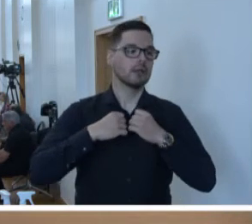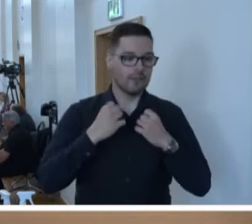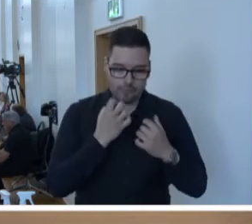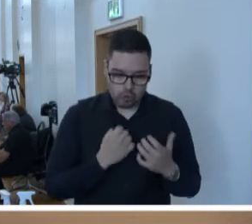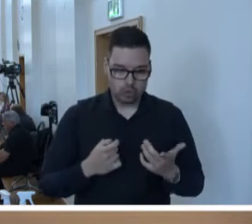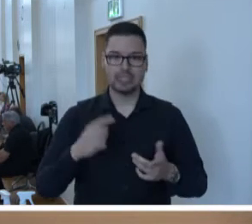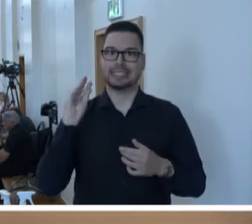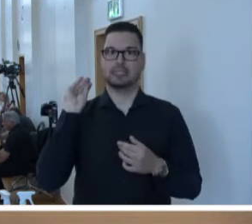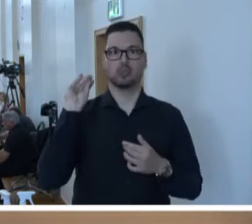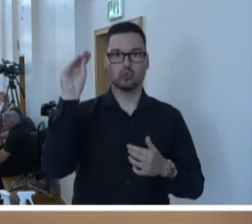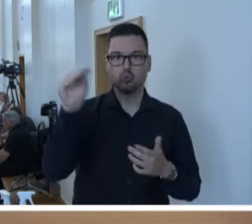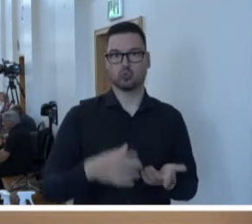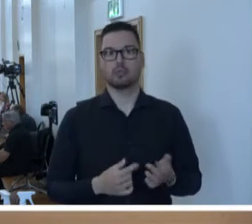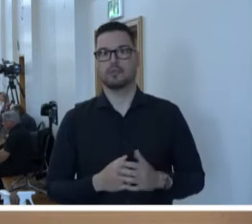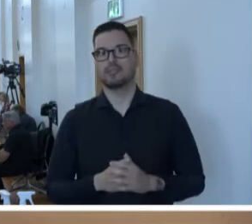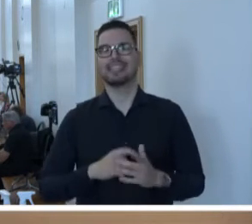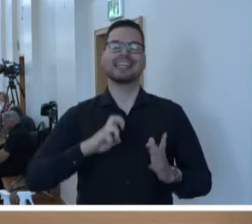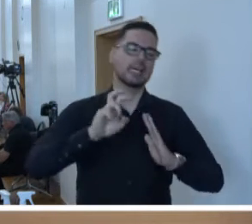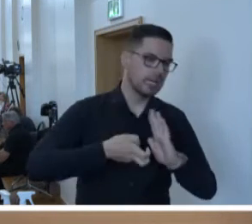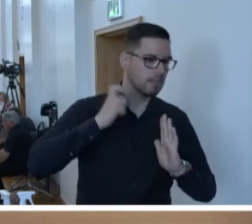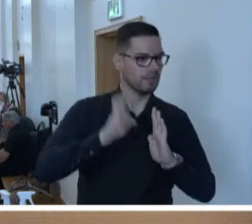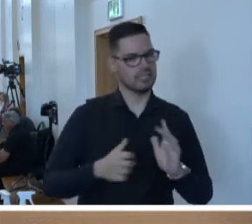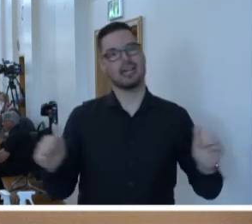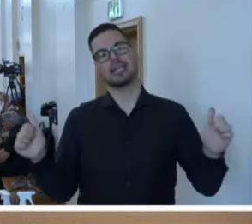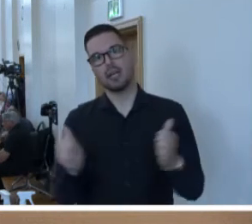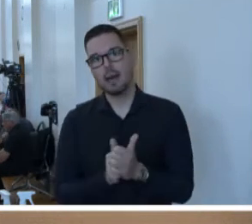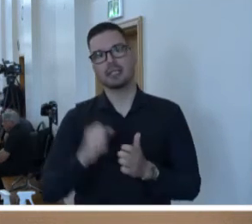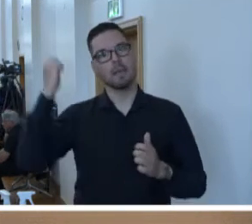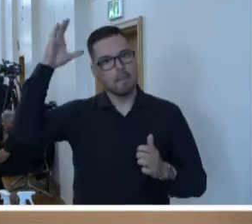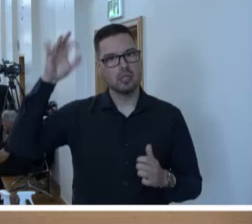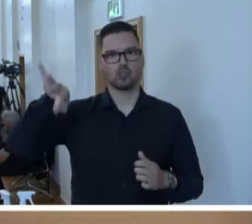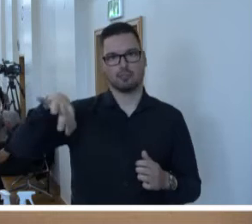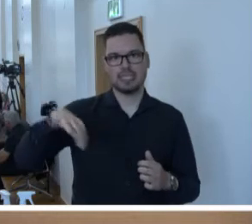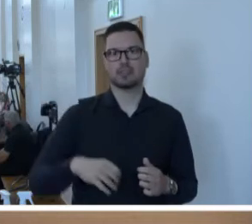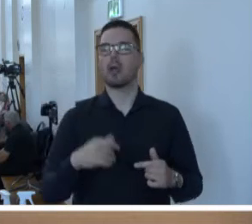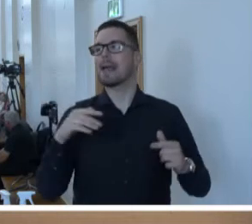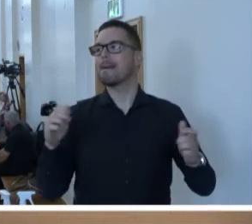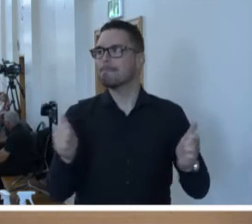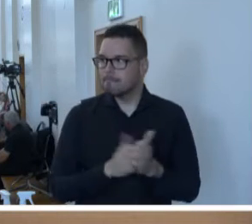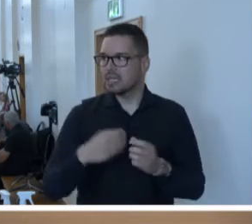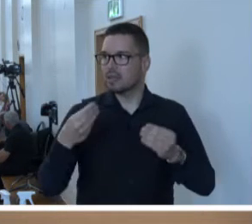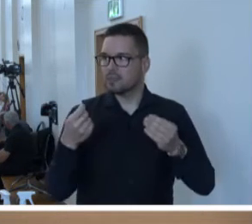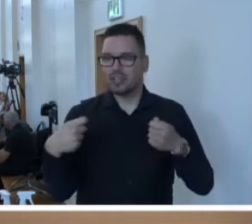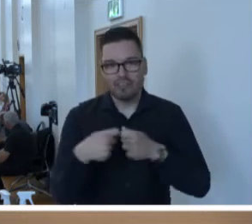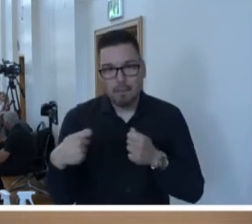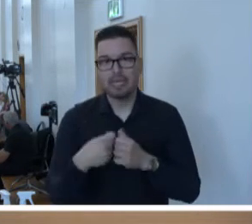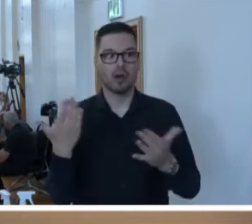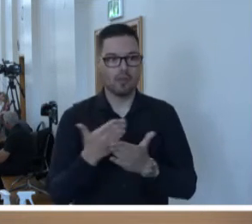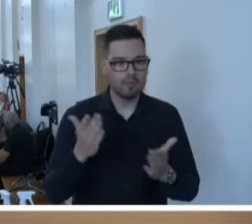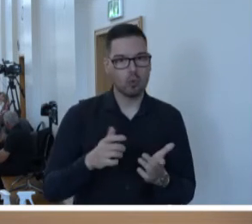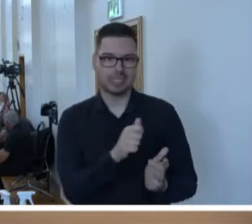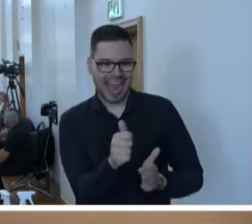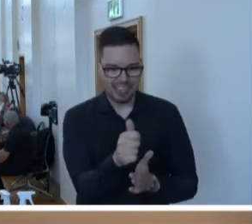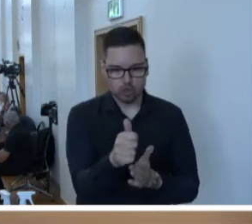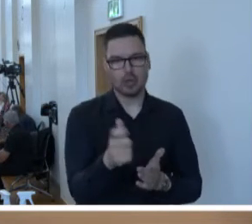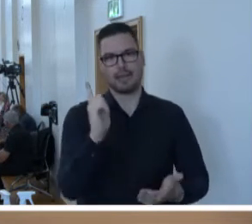ich bin gerne bereit dazu, in Zukunft auch immer wieder gemeinsam mit dem Bildungsministerium, mit den Verbänden darüber zu reden, wo wir noch nachsteuern